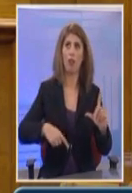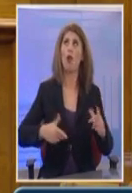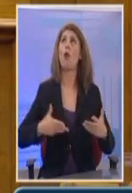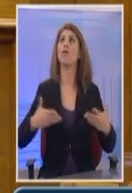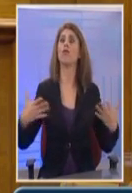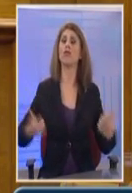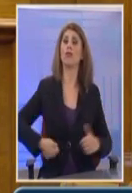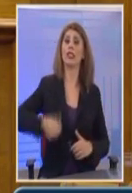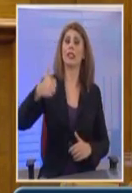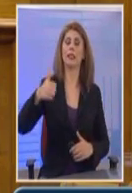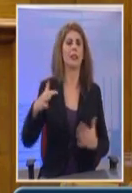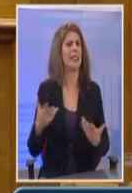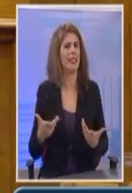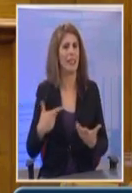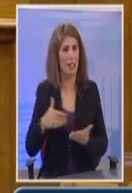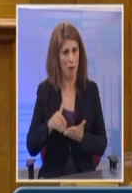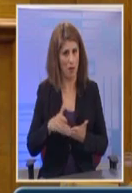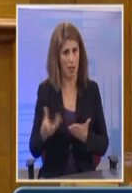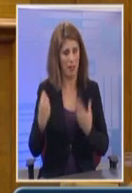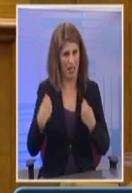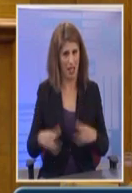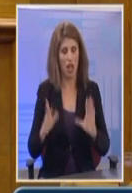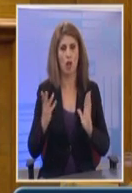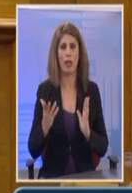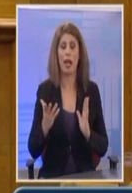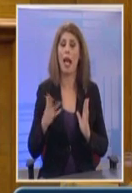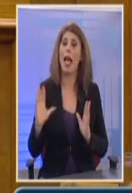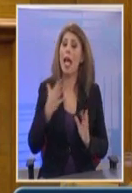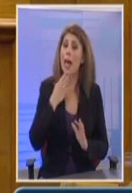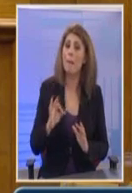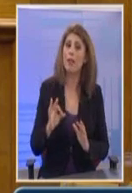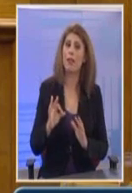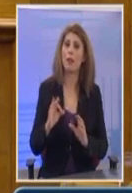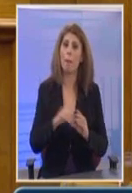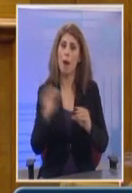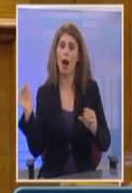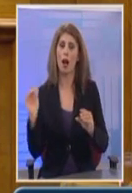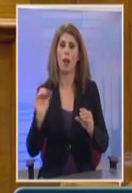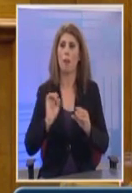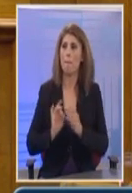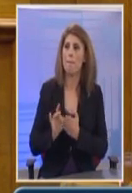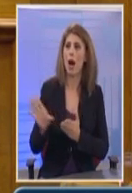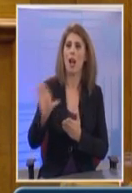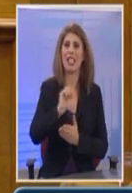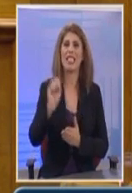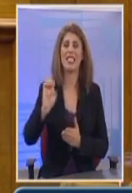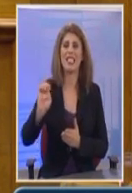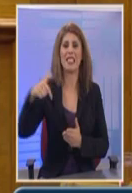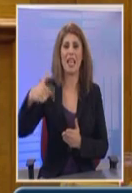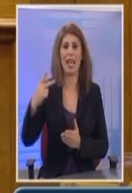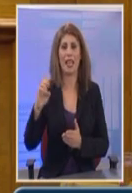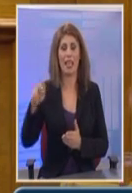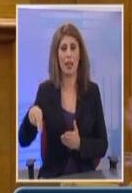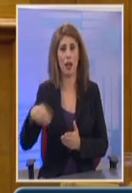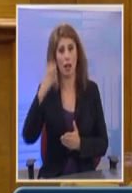άραγε? Επειδή αποφύγαμε τα χειρότερα? Επειδή δεν μας έβγαλαν έξω από τη Σέγγεν? Μήπως πρέπει να σας θυμίσω